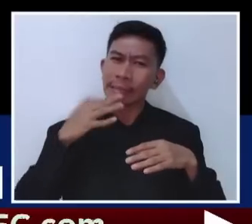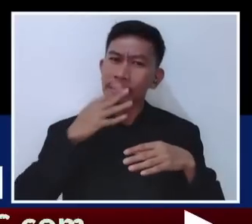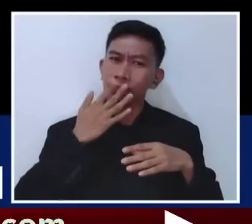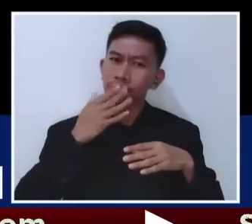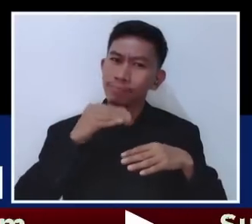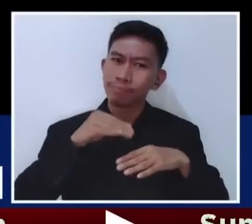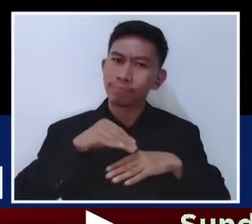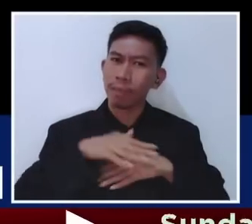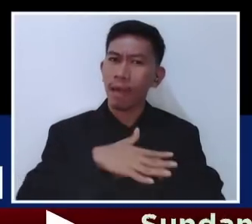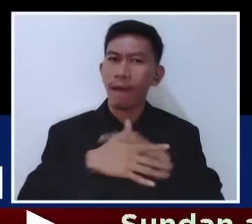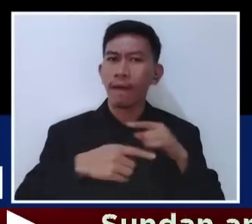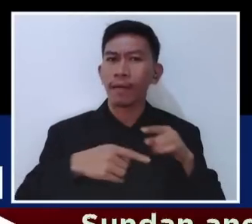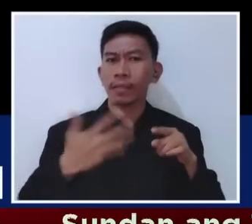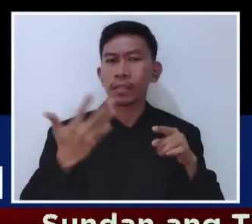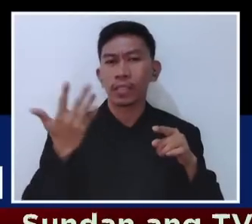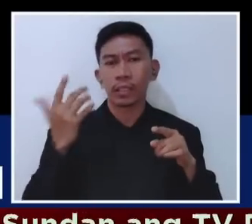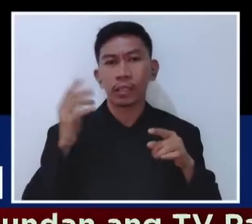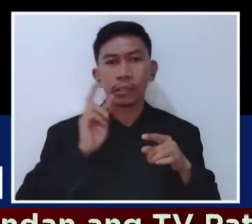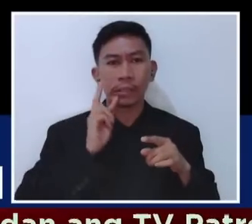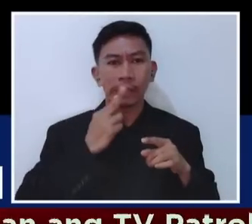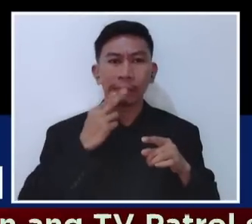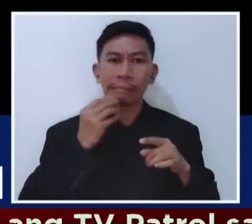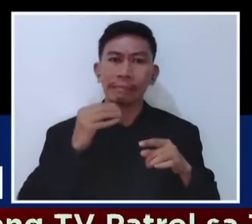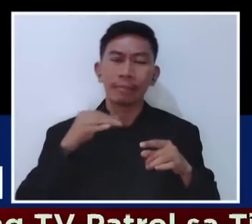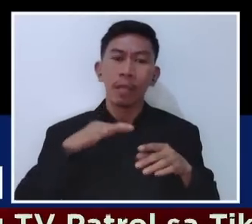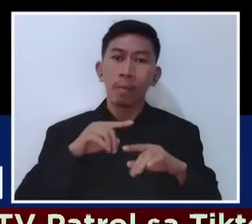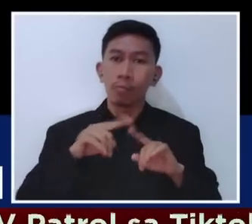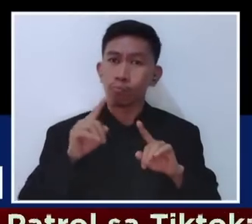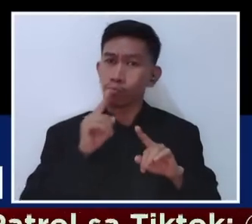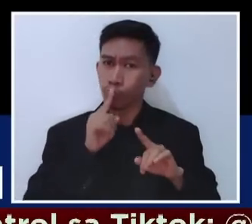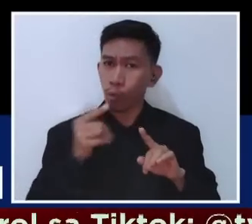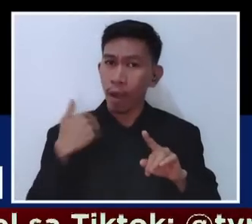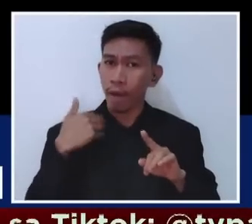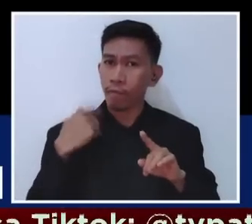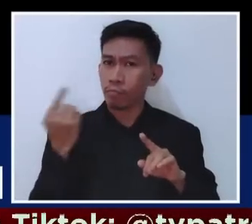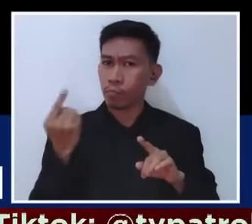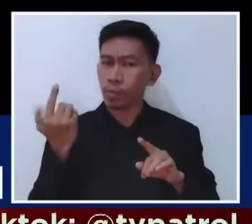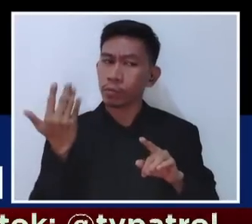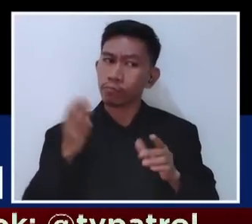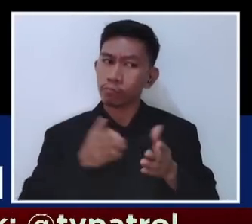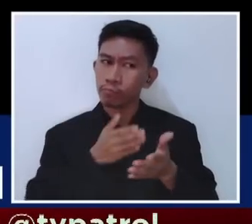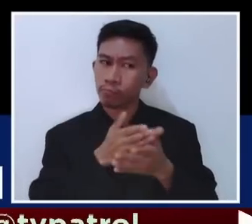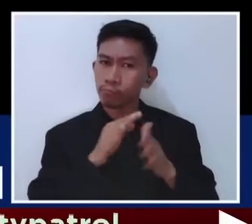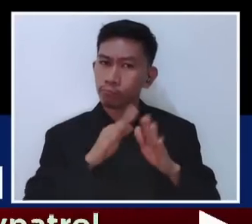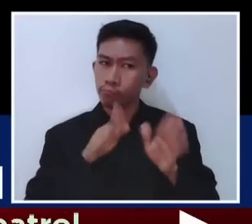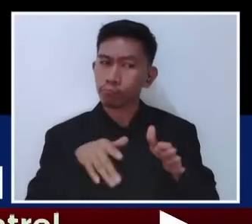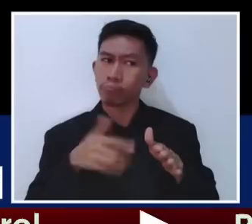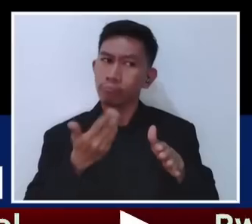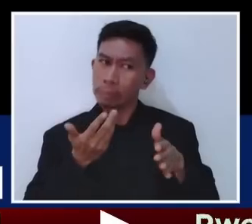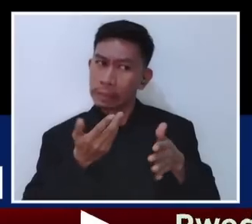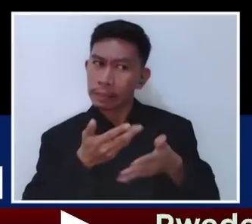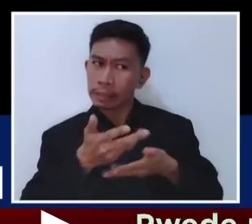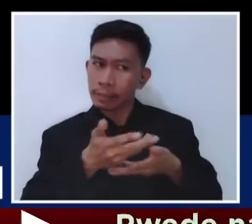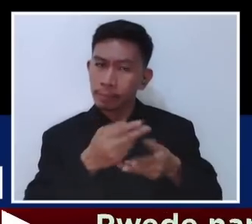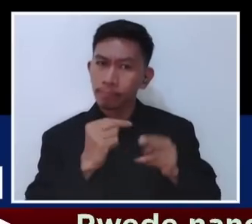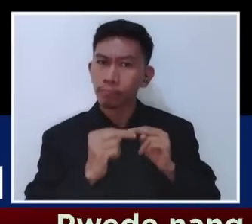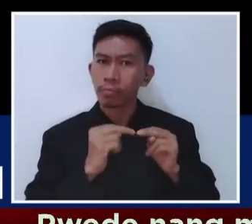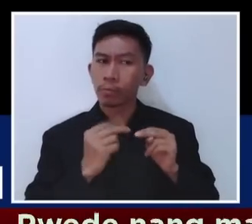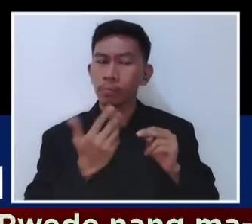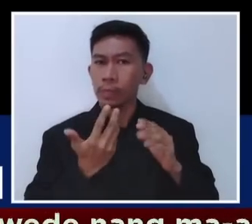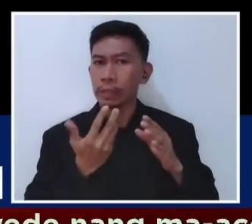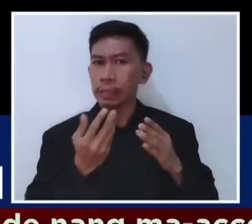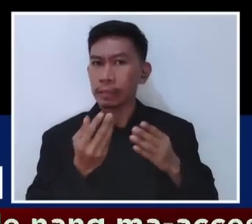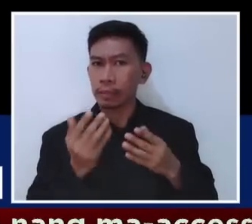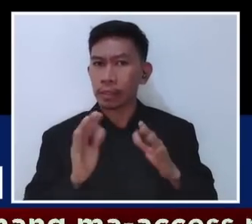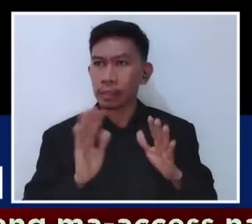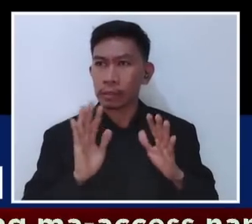may pumunta sa kanila para makipag-areglo, pero hindi ito pumayag. Miyerkules, tinukoy ng binatilyo ang